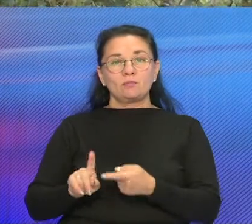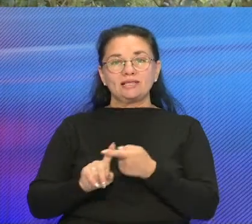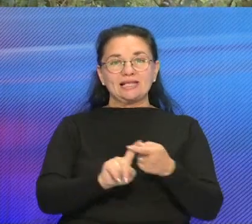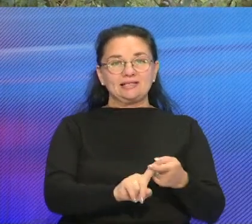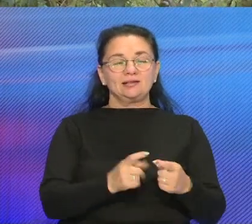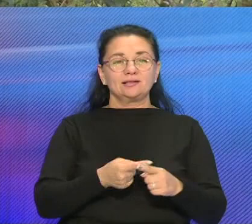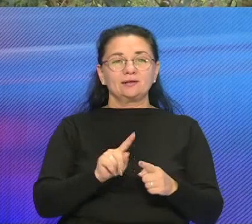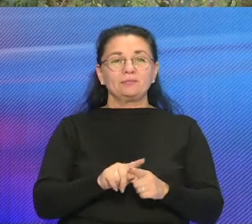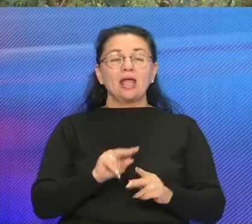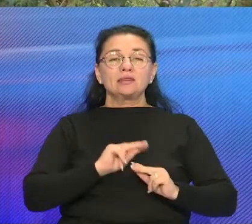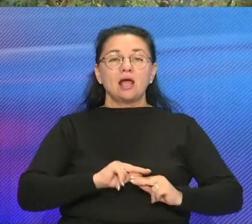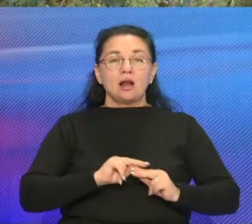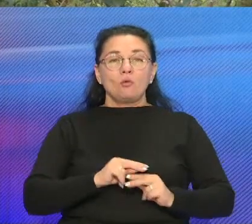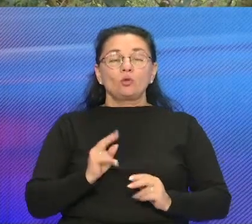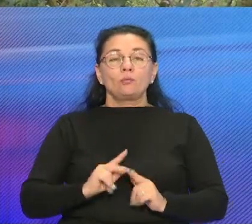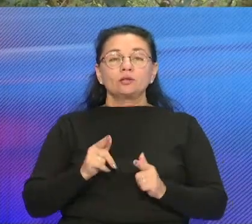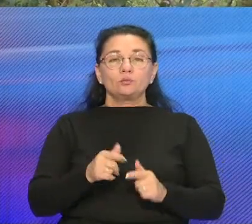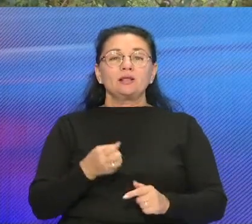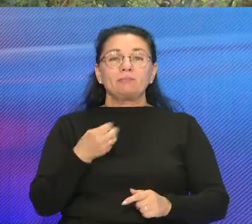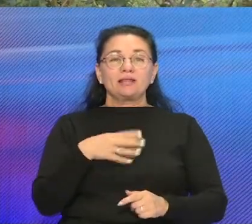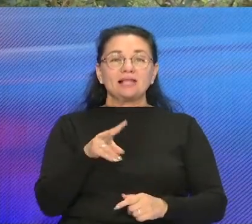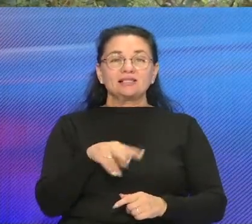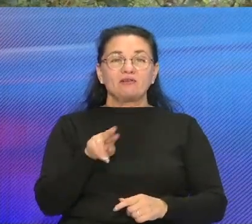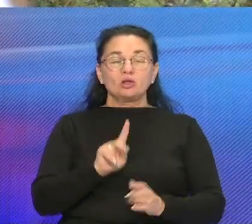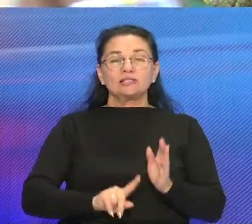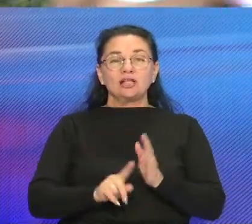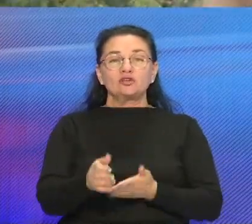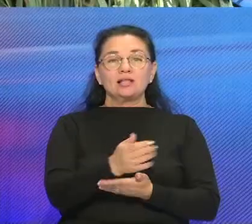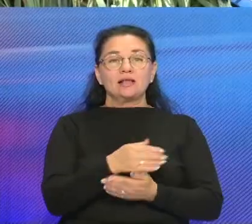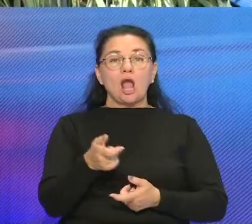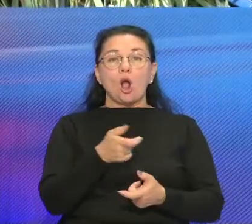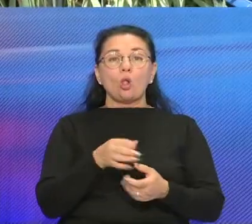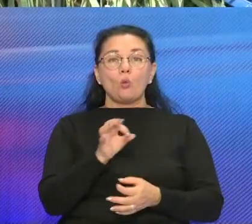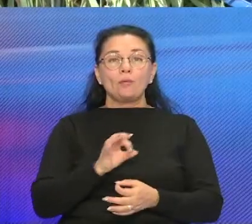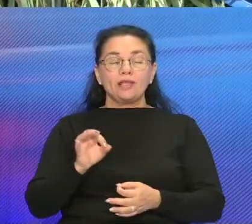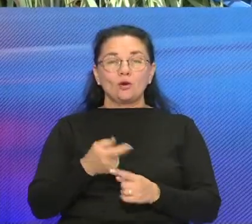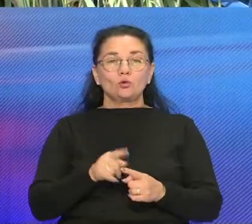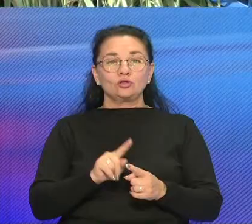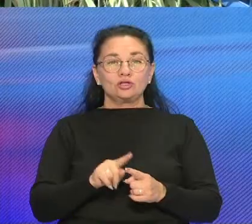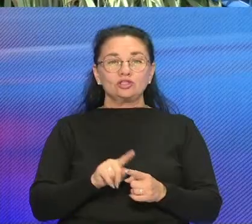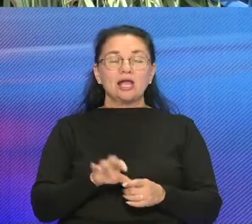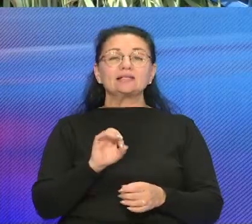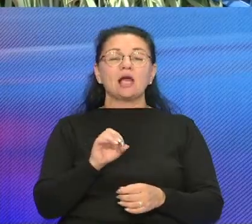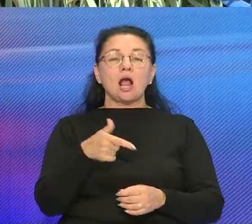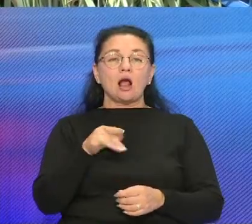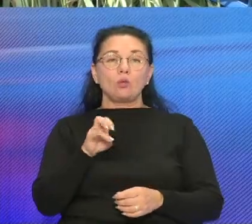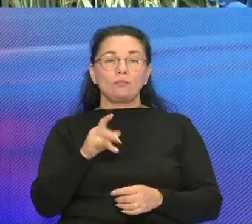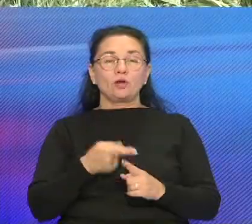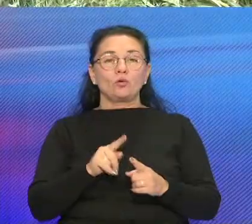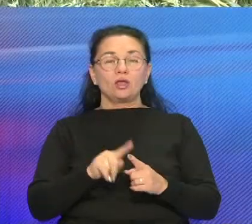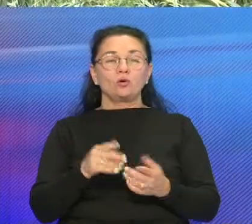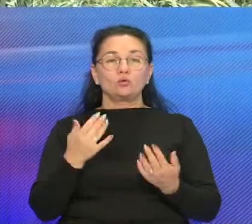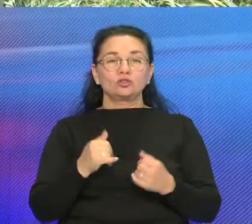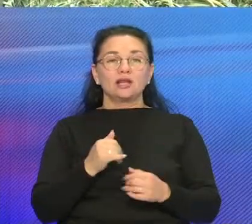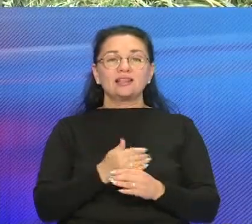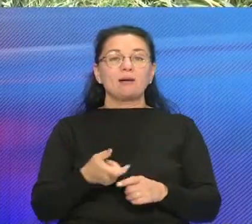До працы молодь приступила 15 липеня. Спочатку сбирали клубницы, зараз буяки. Урожай ягоды у гэтым годе вышей